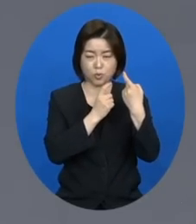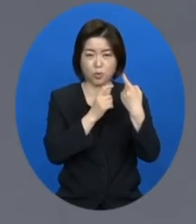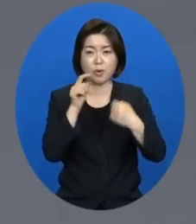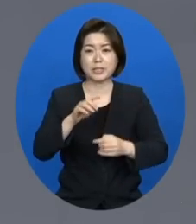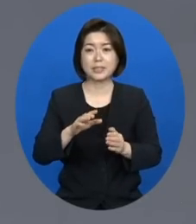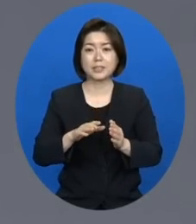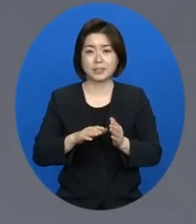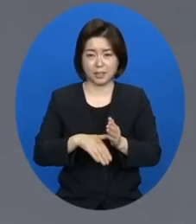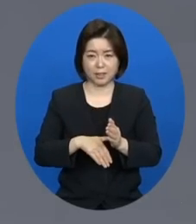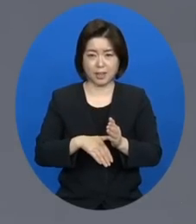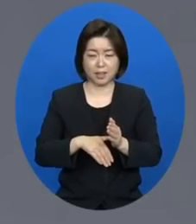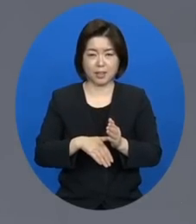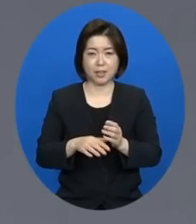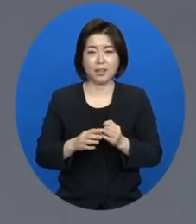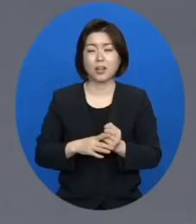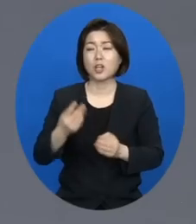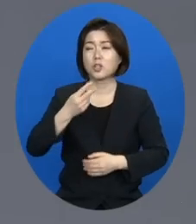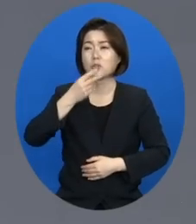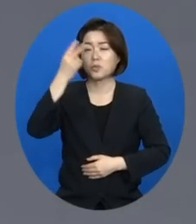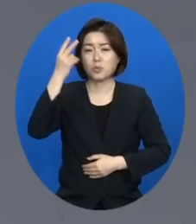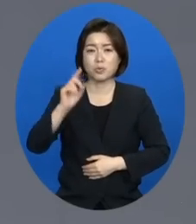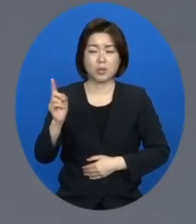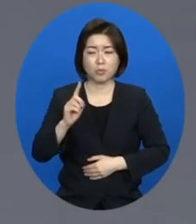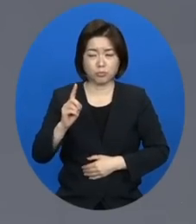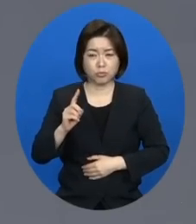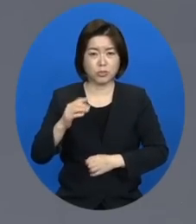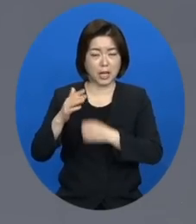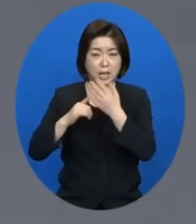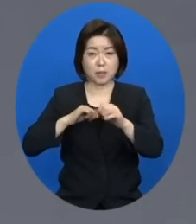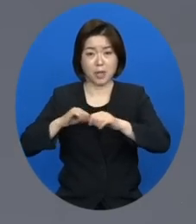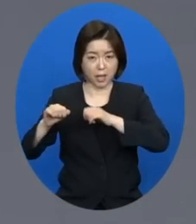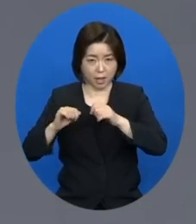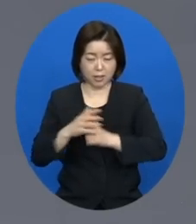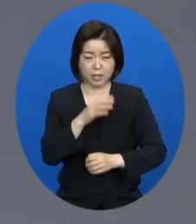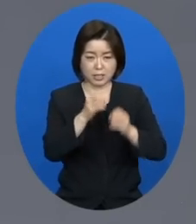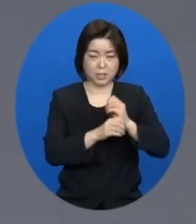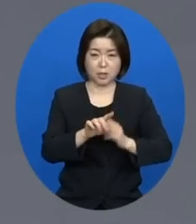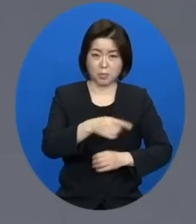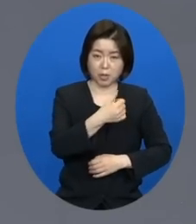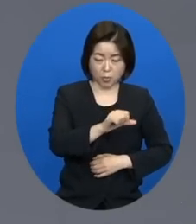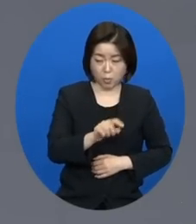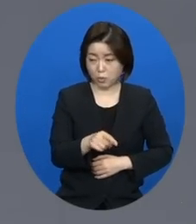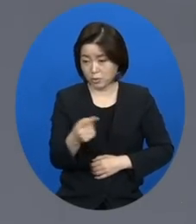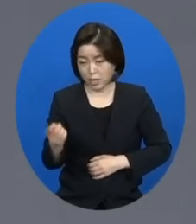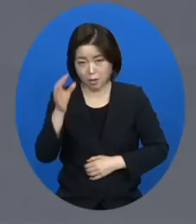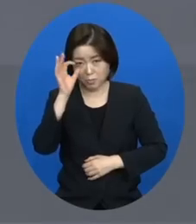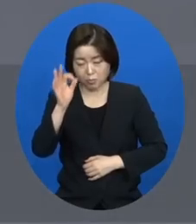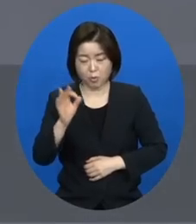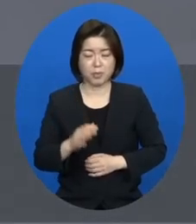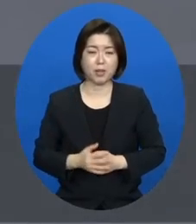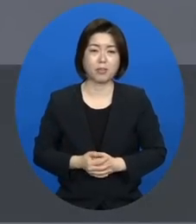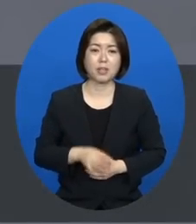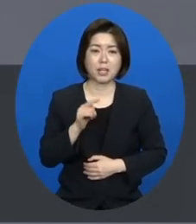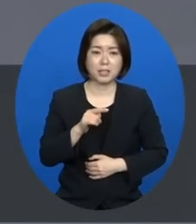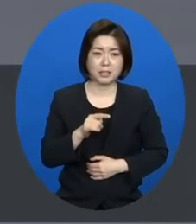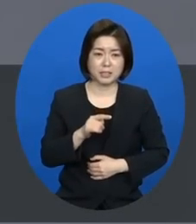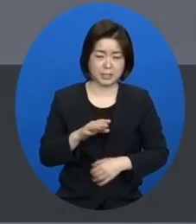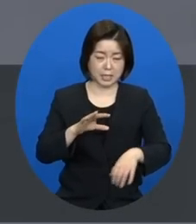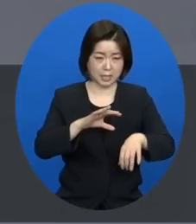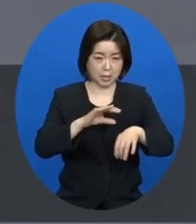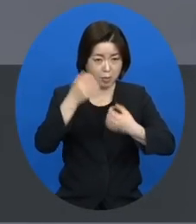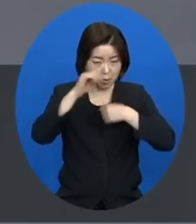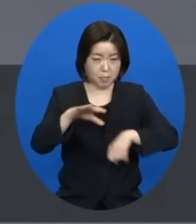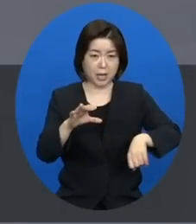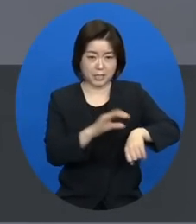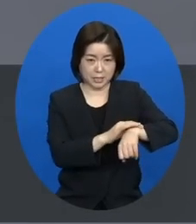그때의 요셉이 무엇을 했고 하나님이 어떤 일을 행하셨는지 아까 그 10편 105편 뒤에 보면 이런 말씀이 나옵니다. 그의 발은 착고를 차고